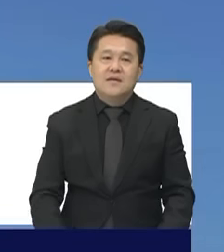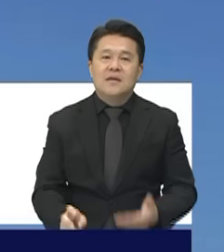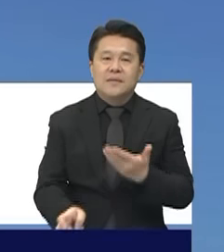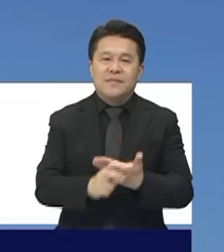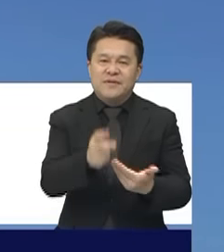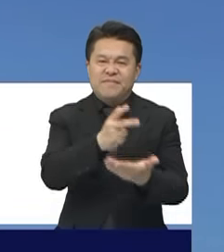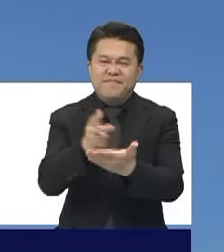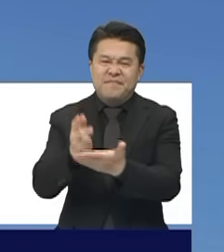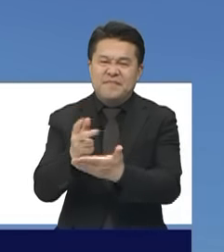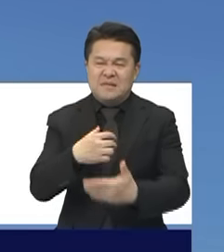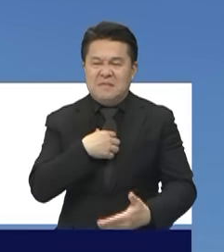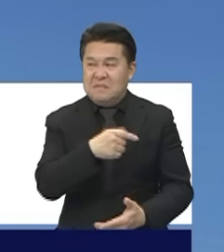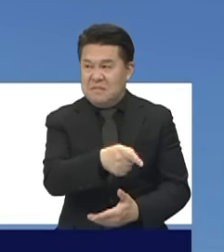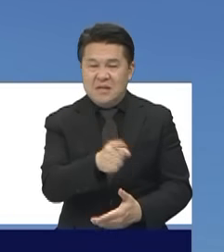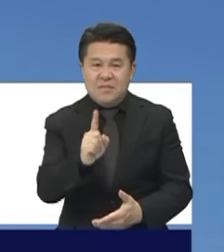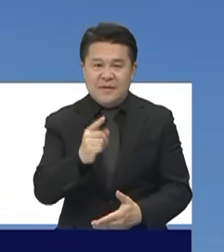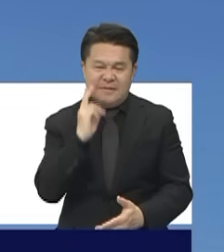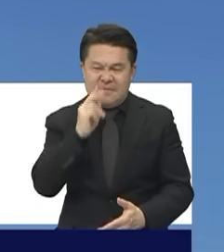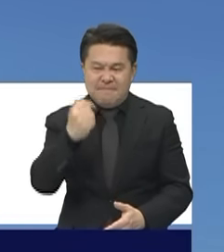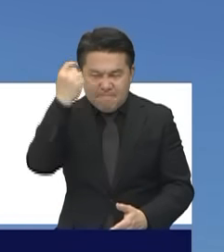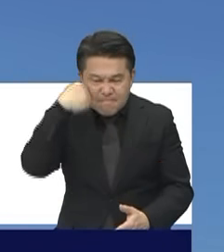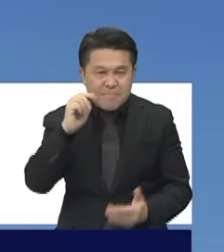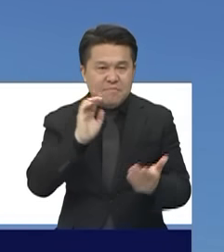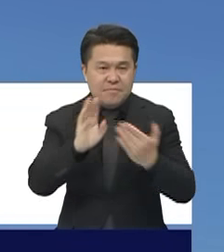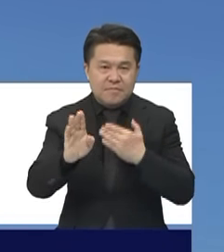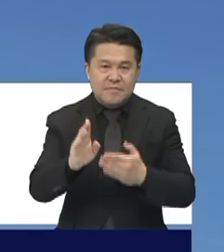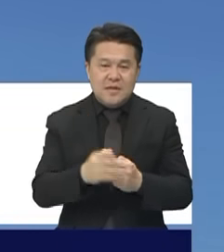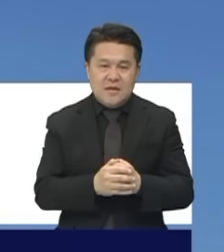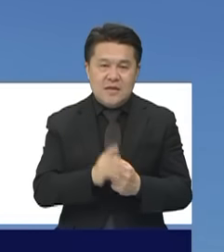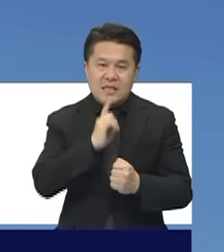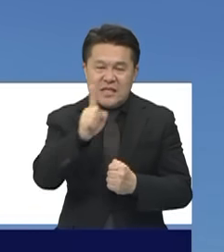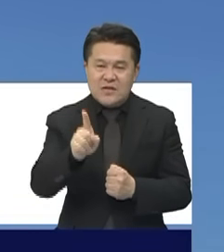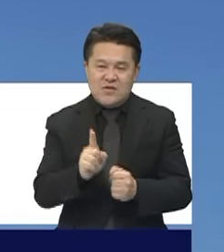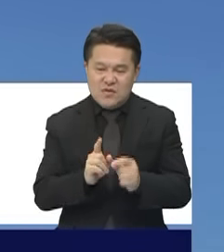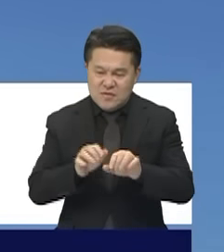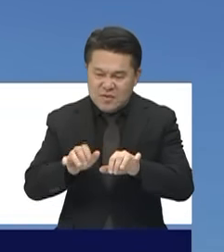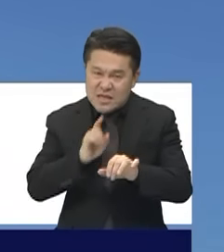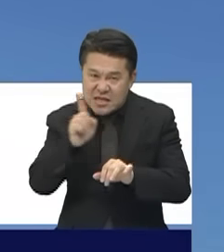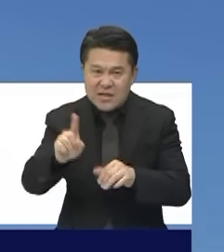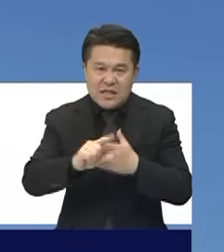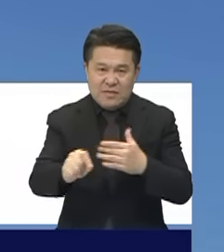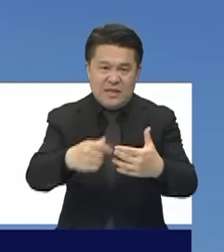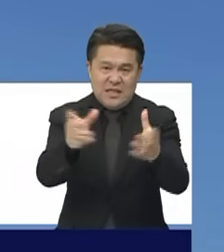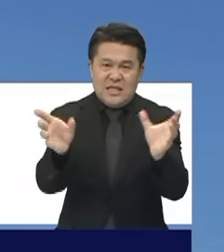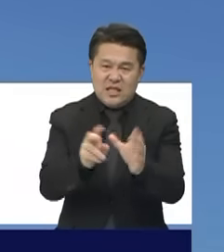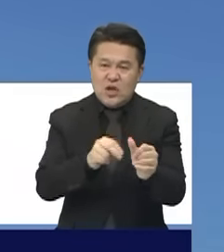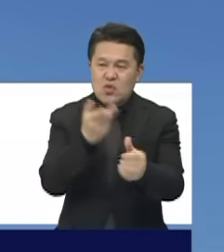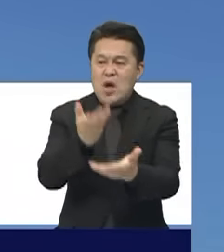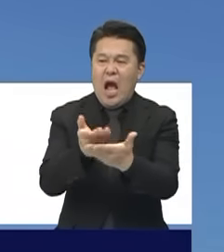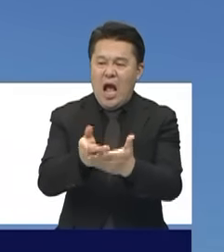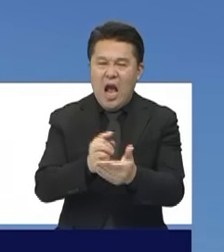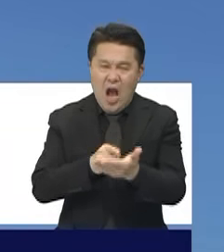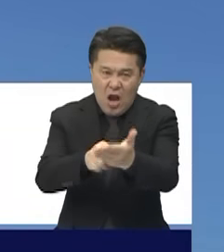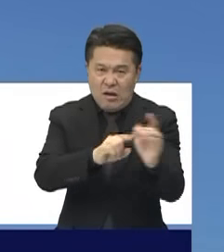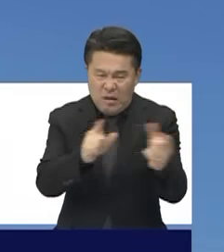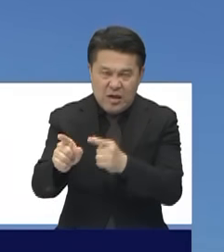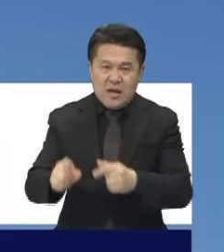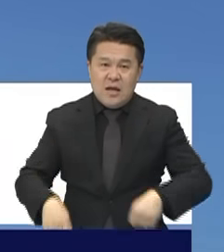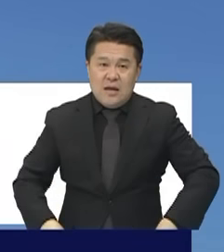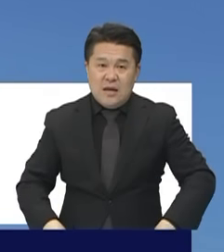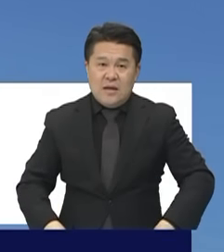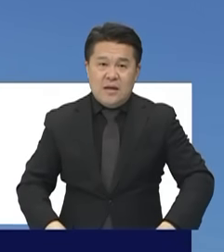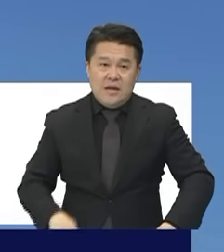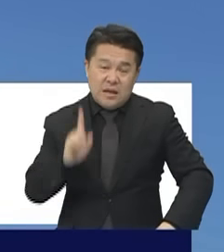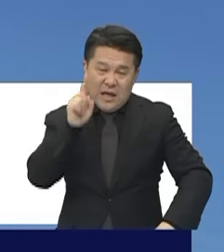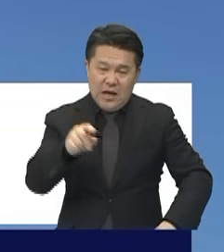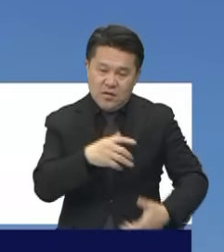불법 주정차의 위험성에 대해 심각함을 느낀 뒤 신고와 민원은 물론 지방자치단체의 정보 공개 청구까지 했다며